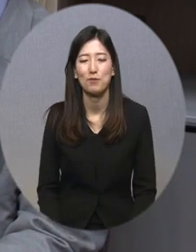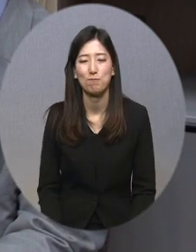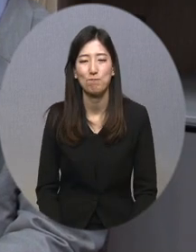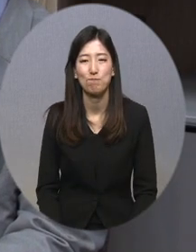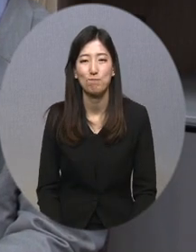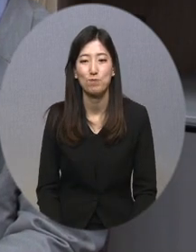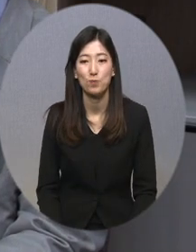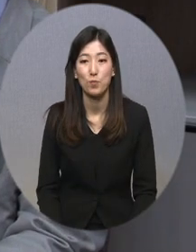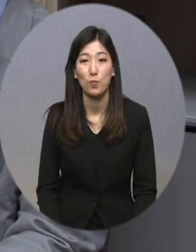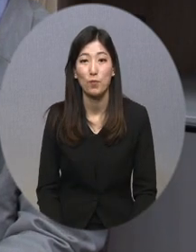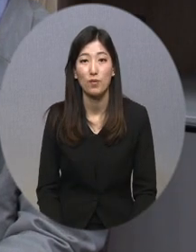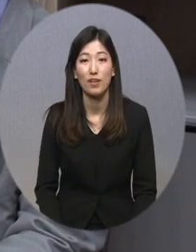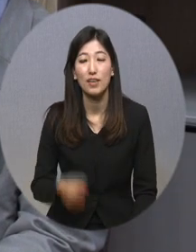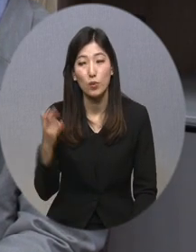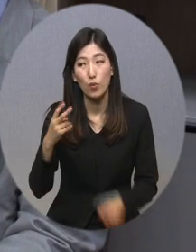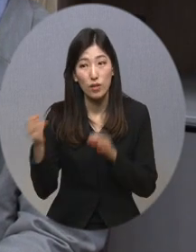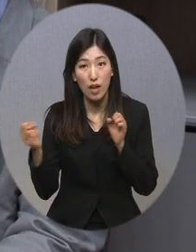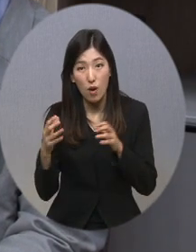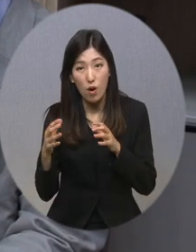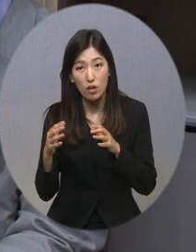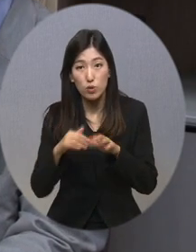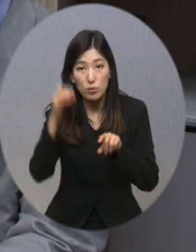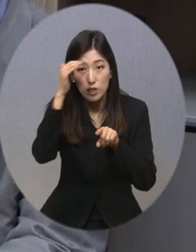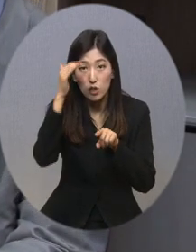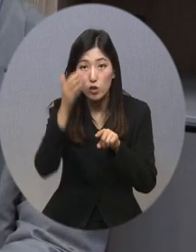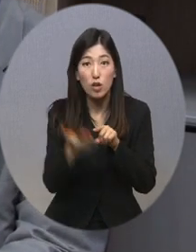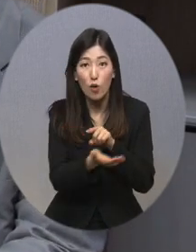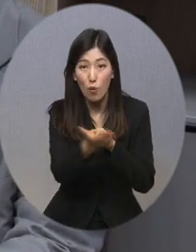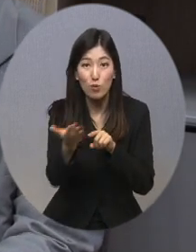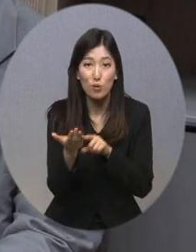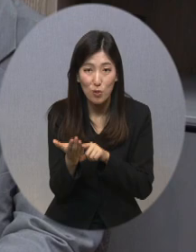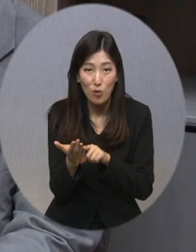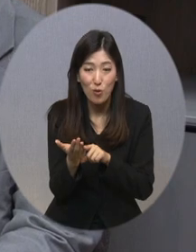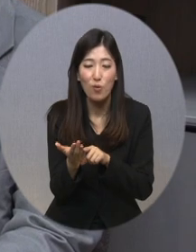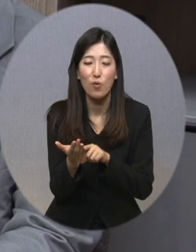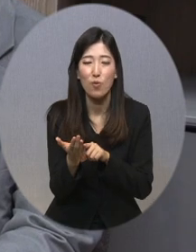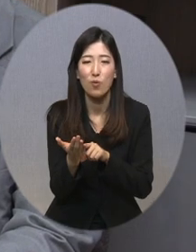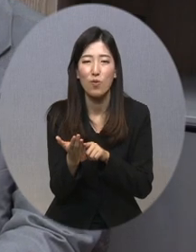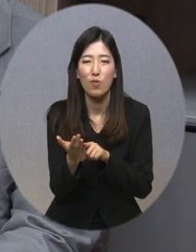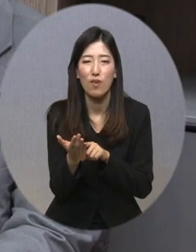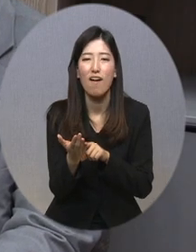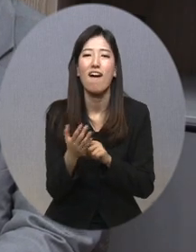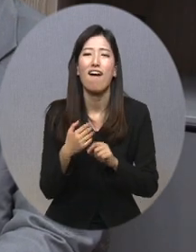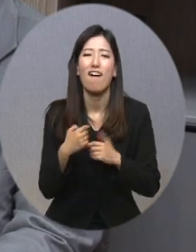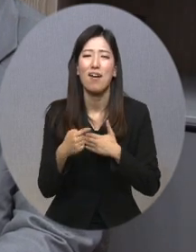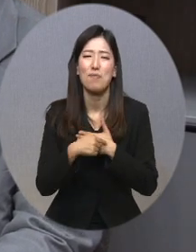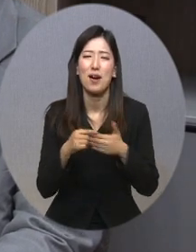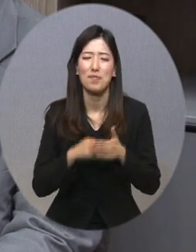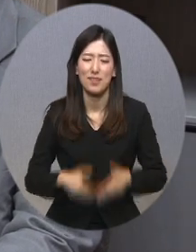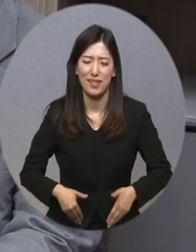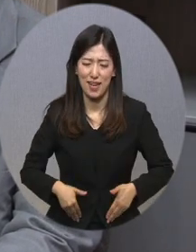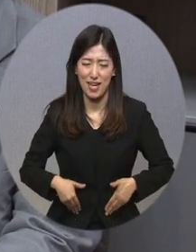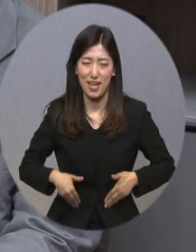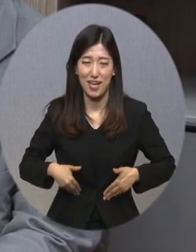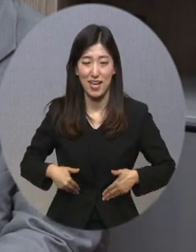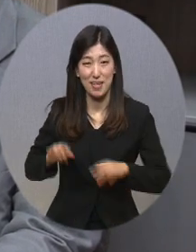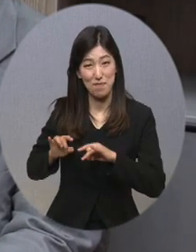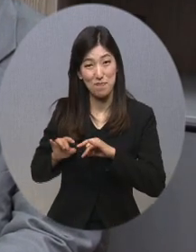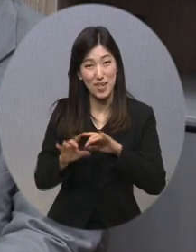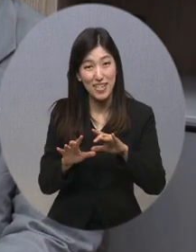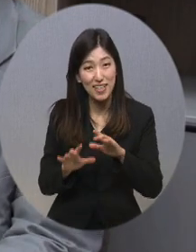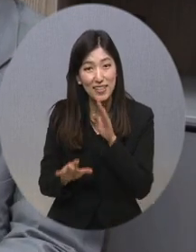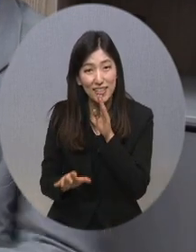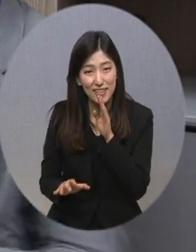이 대화를 듣는 시청자 여러분들도 아주 따뜻함을 느꼈을 거라고 생각합니다.